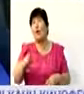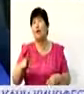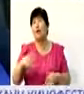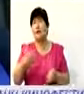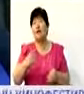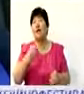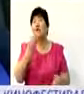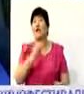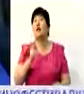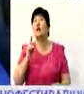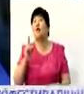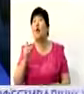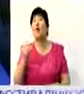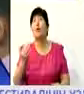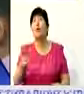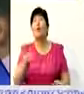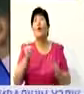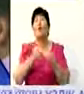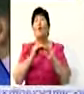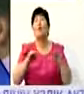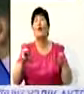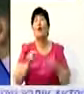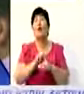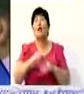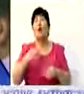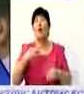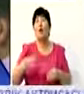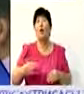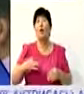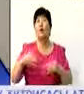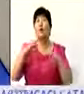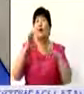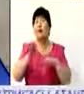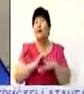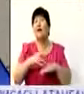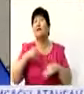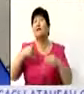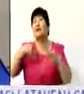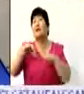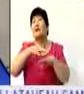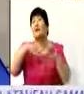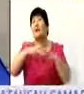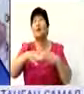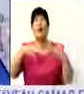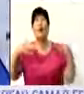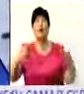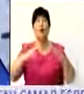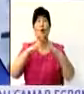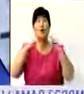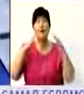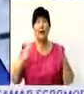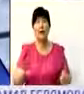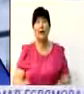пен Ұлжан Көмекбаевтар 10 бала тәрбиелеп, ұлын ұяға, қызын қияға қондырған үлкен шаңырақ. Қыздары